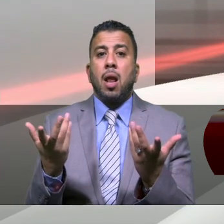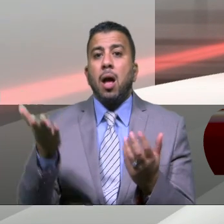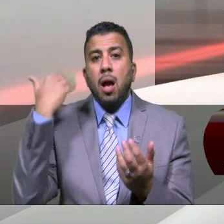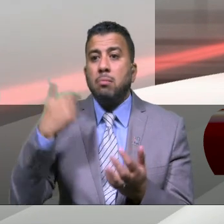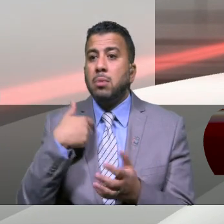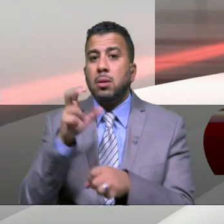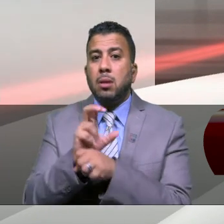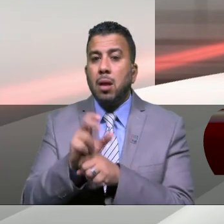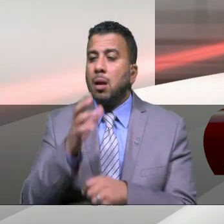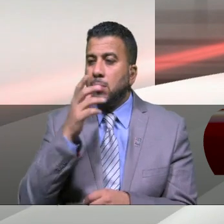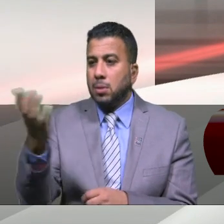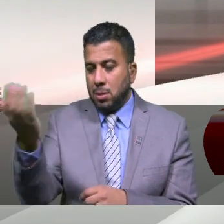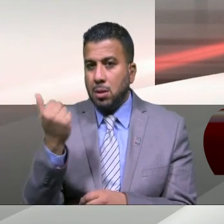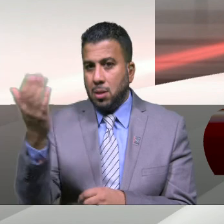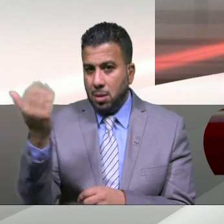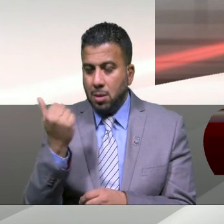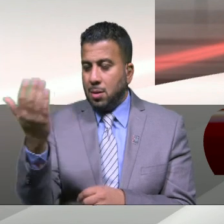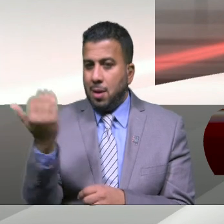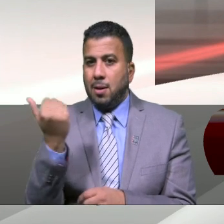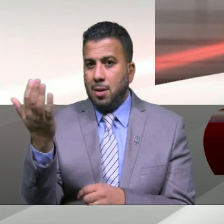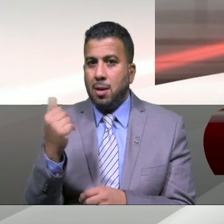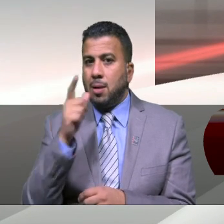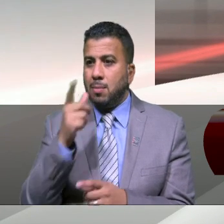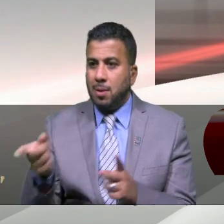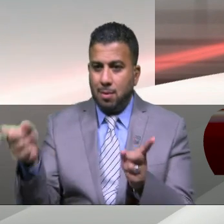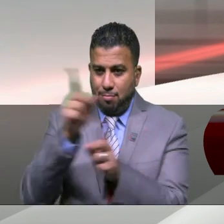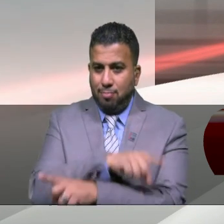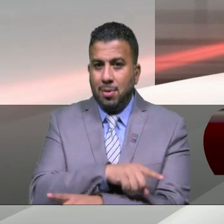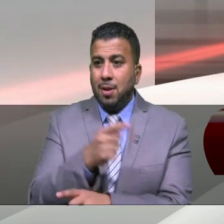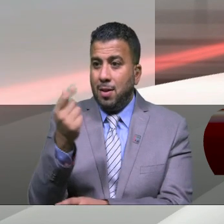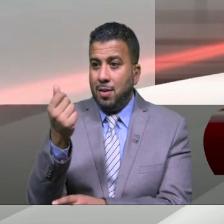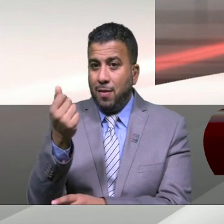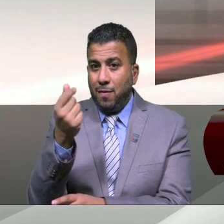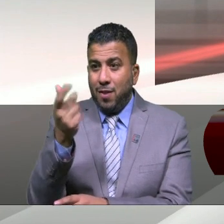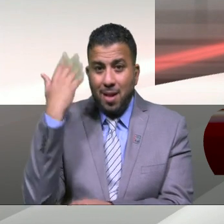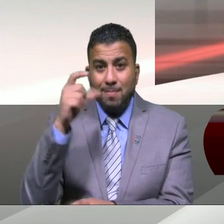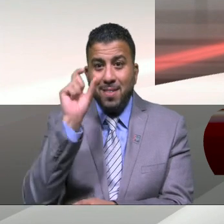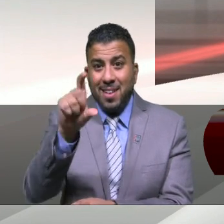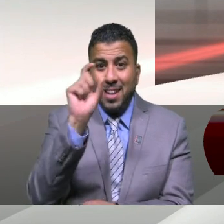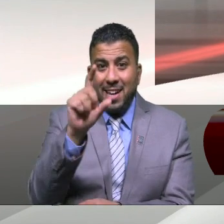تعال تعال، بحولك انت انا مره ثانيه الى منحه، فلوسك اللي انت دفعتها برجعها.